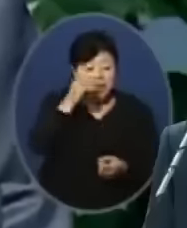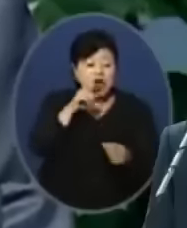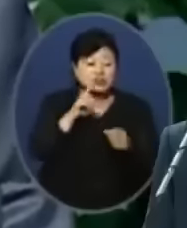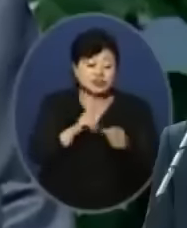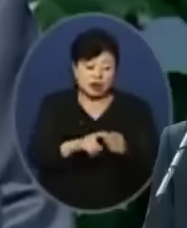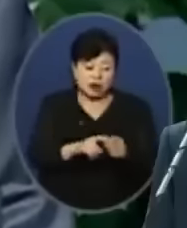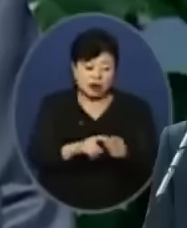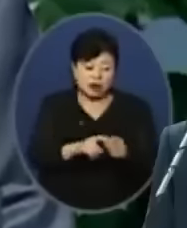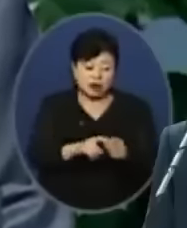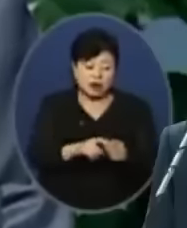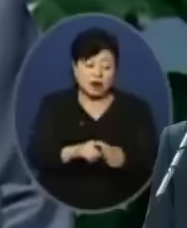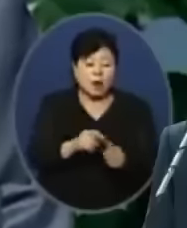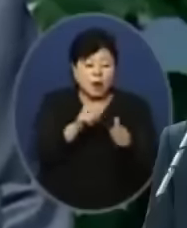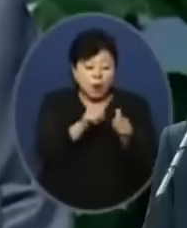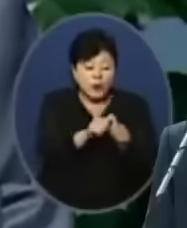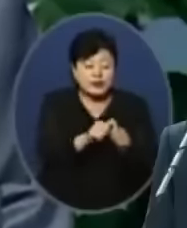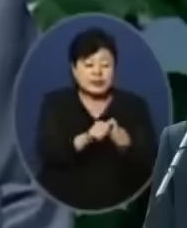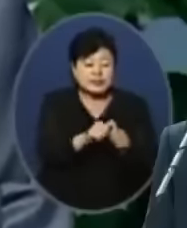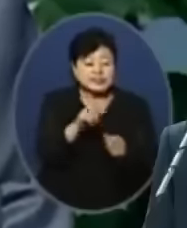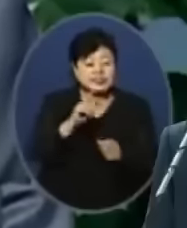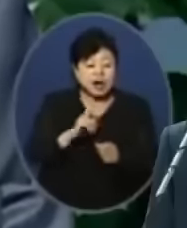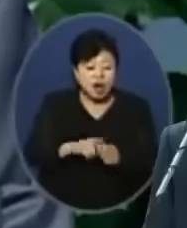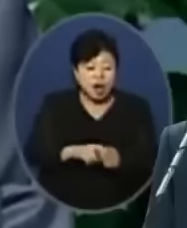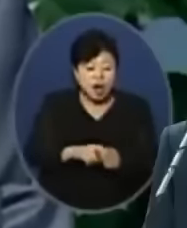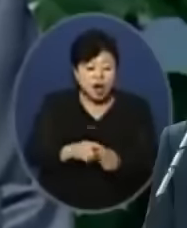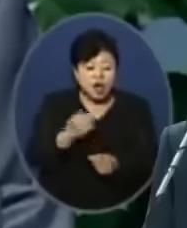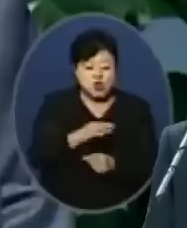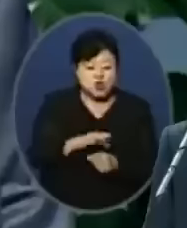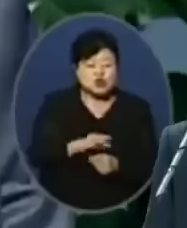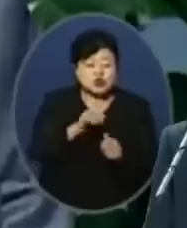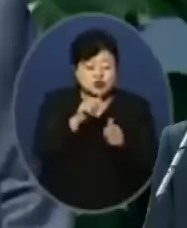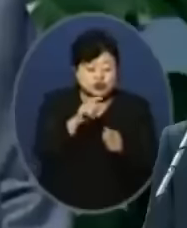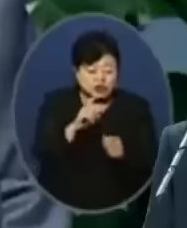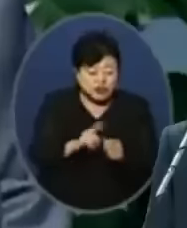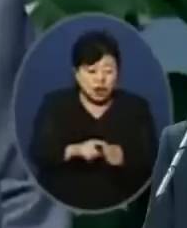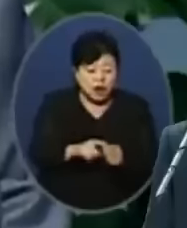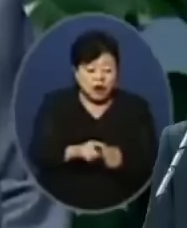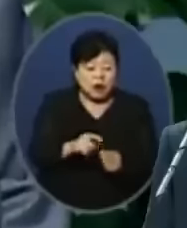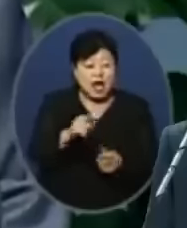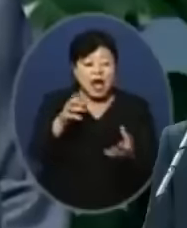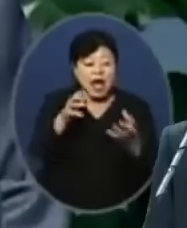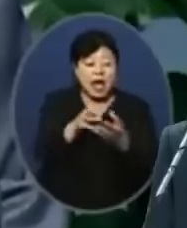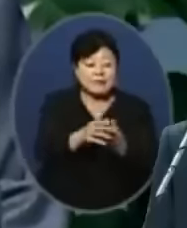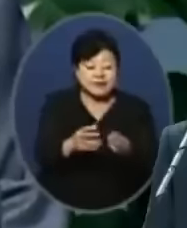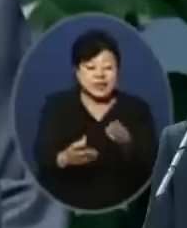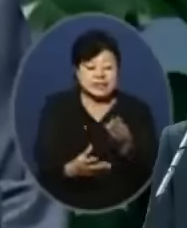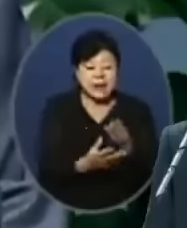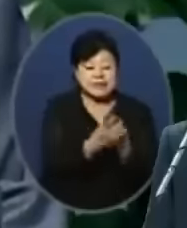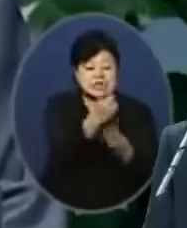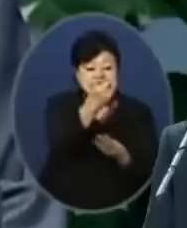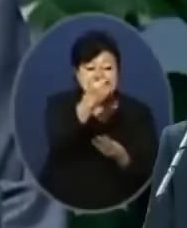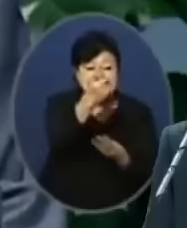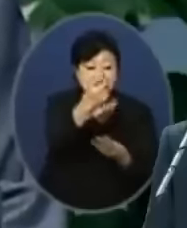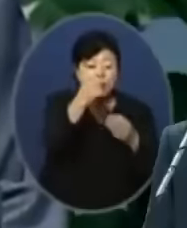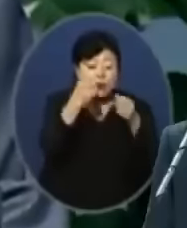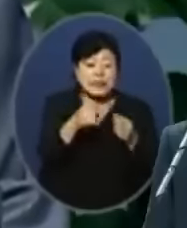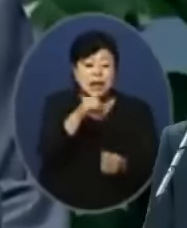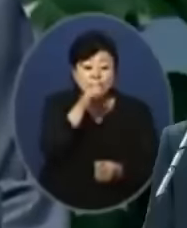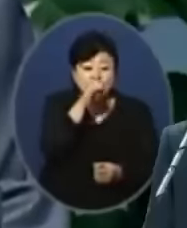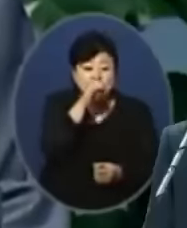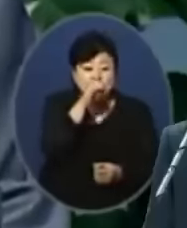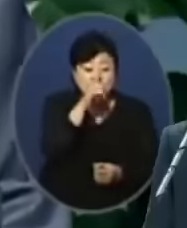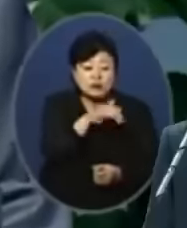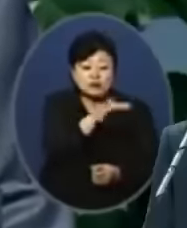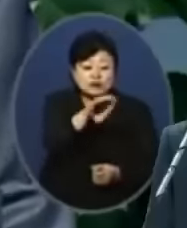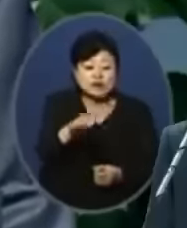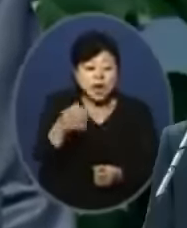자체, 혼적인 자체, 육신적인 자체가 합쳐서 삼위일체로 살고 있는 것입니다.